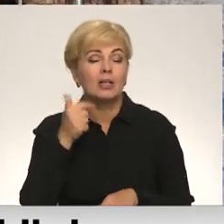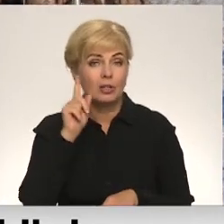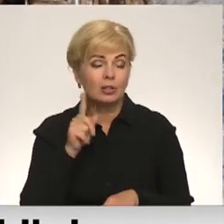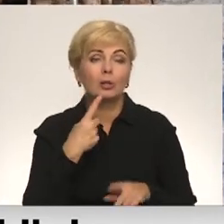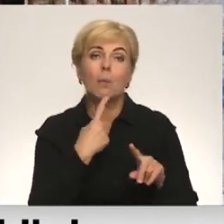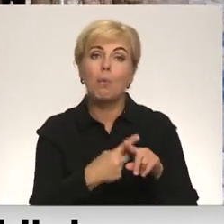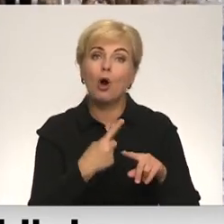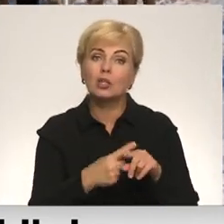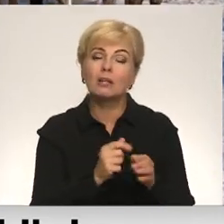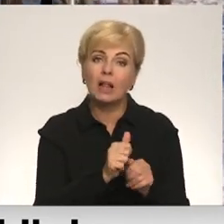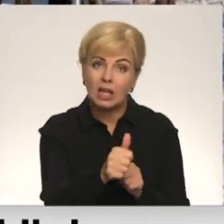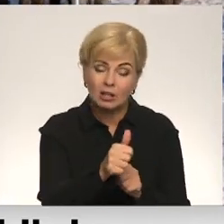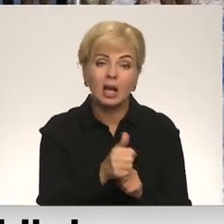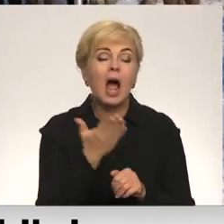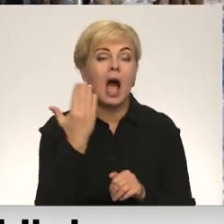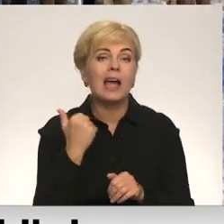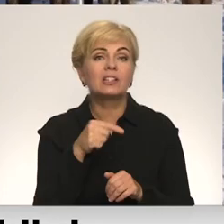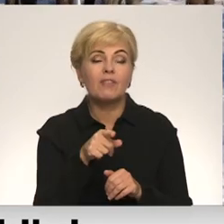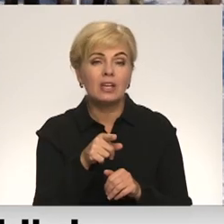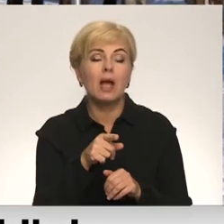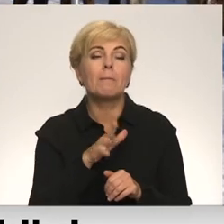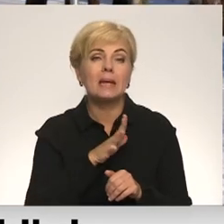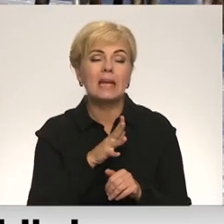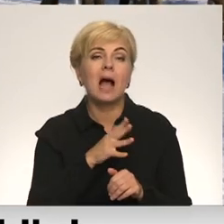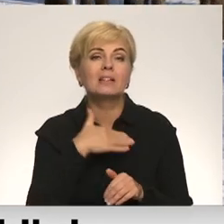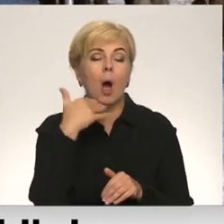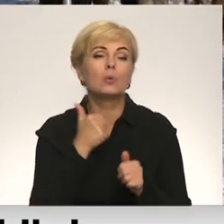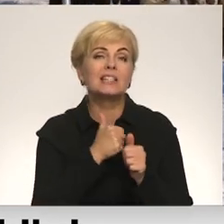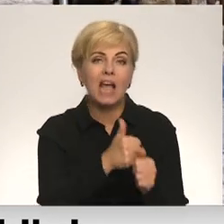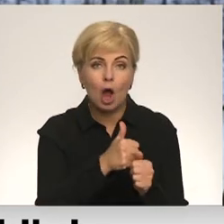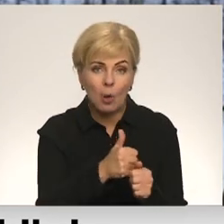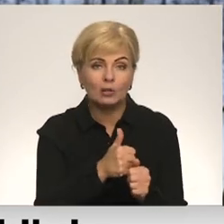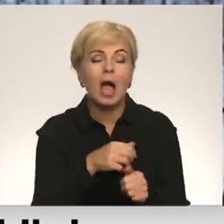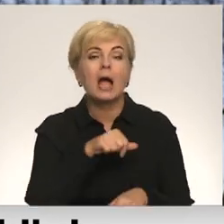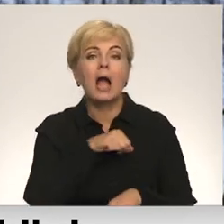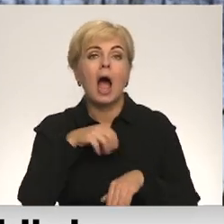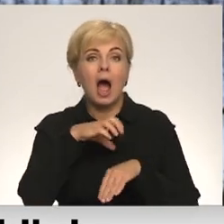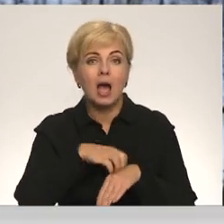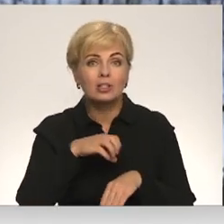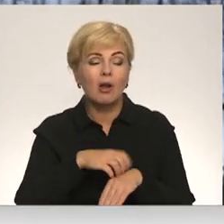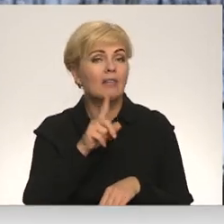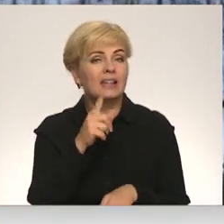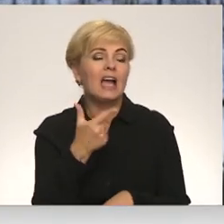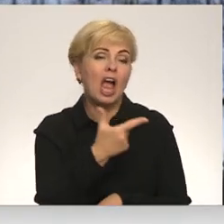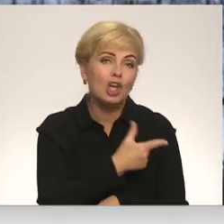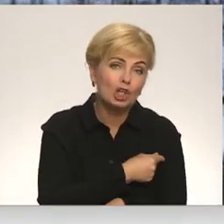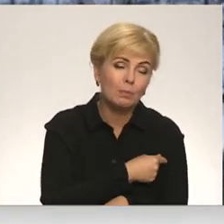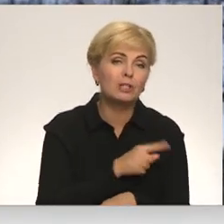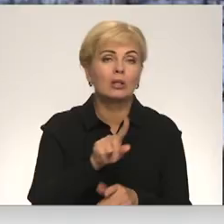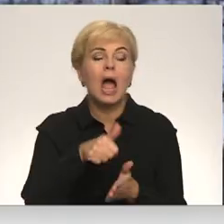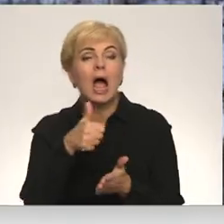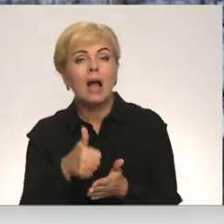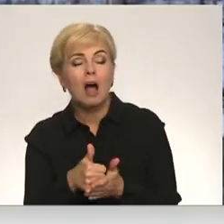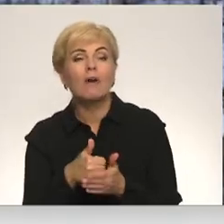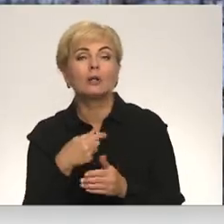pozitīvais līders, ka aiz viņu gāja daudz citu, bija daudz sekotāji. Es kā medics arī cenšos tā kā ne tikai tu to špricīti iešpricēt vai kā, bet galvenais ar to